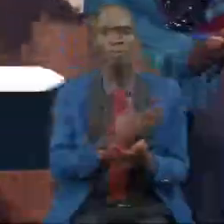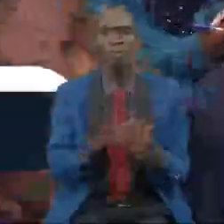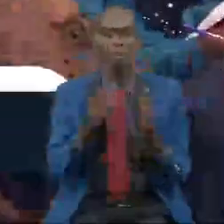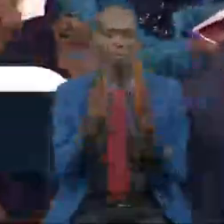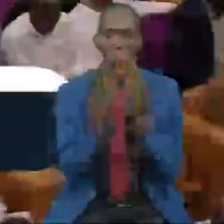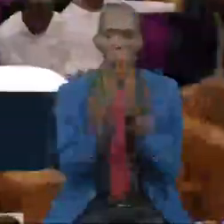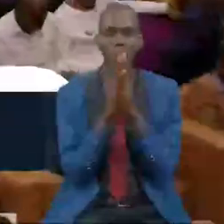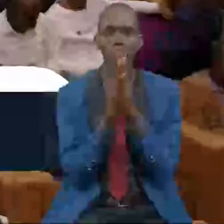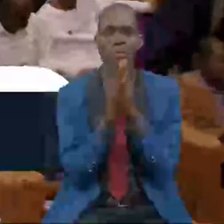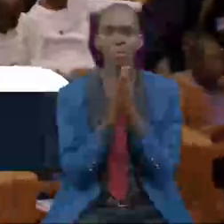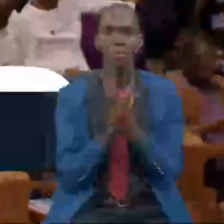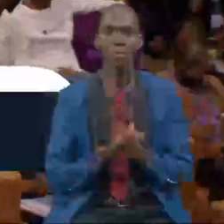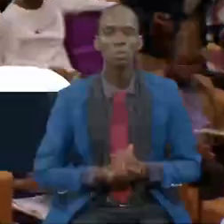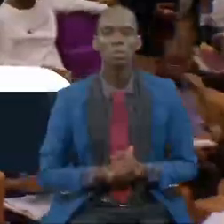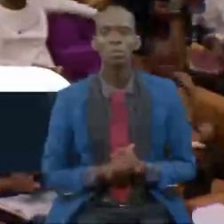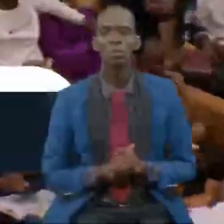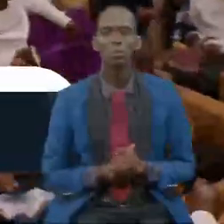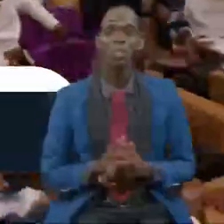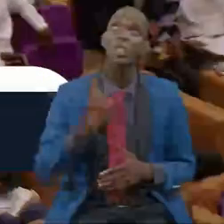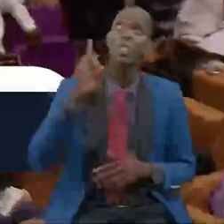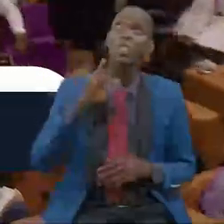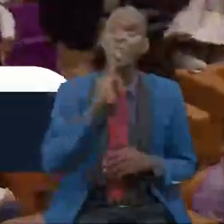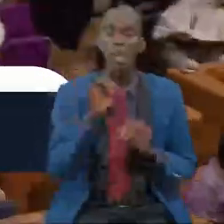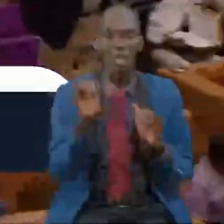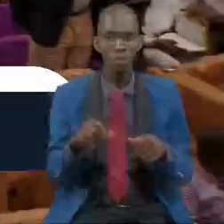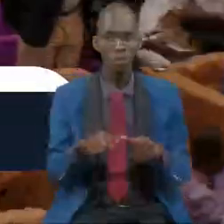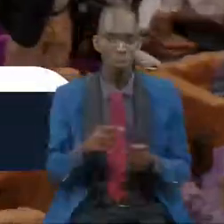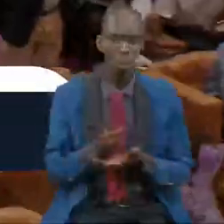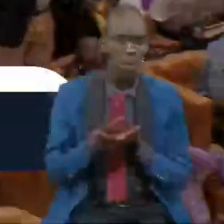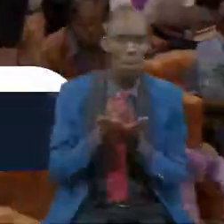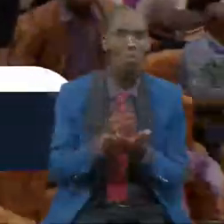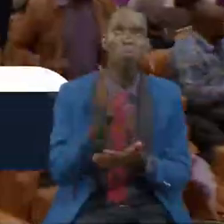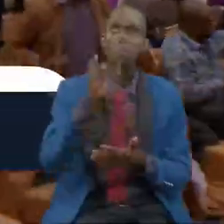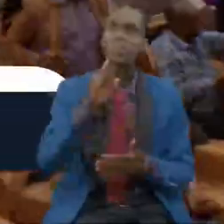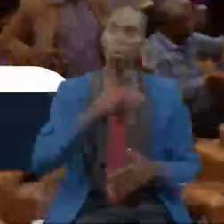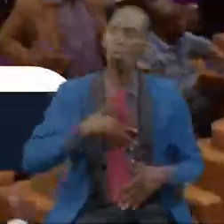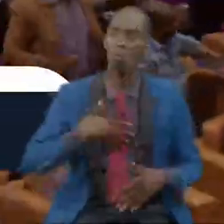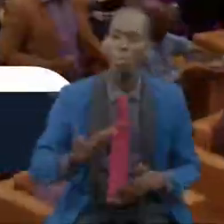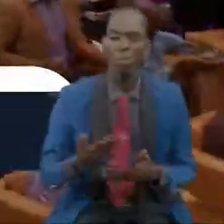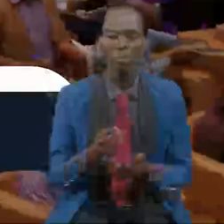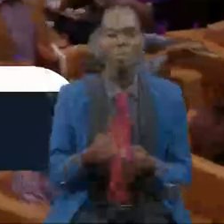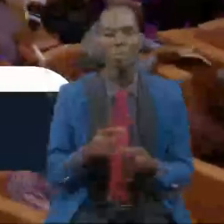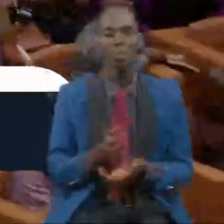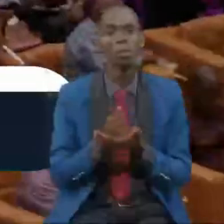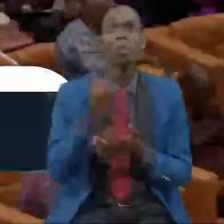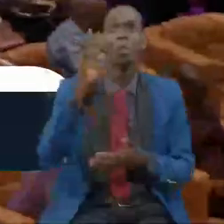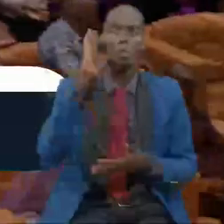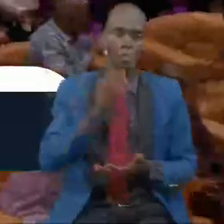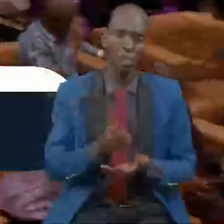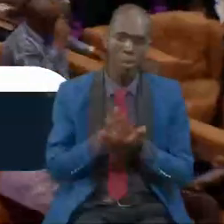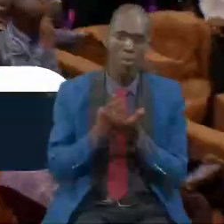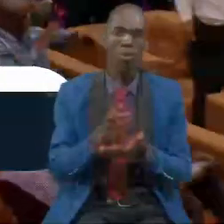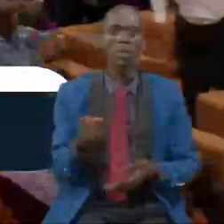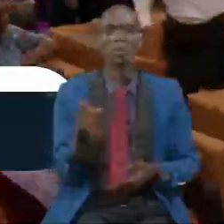debout maintenant et parlons au Seigneur dans la prière. Il est capable d'aider, il veut aider, il